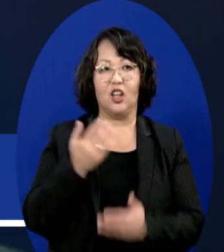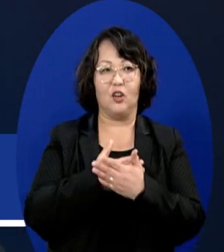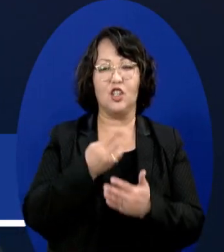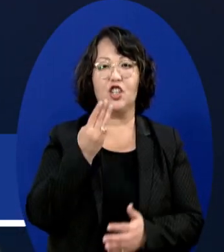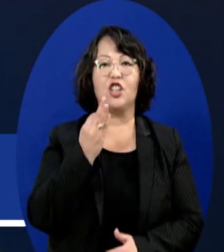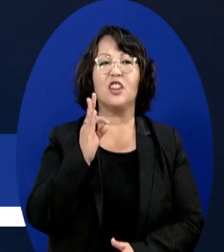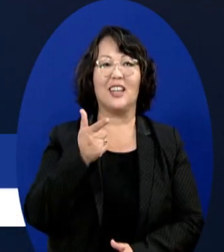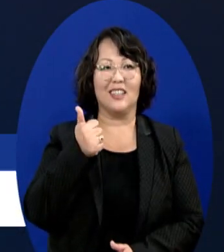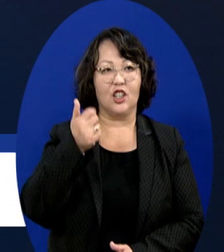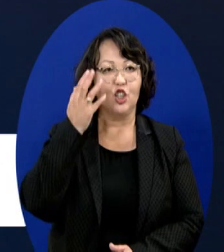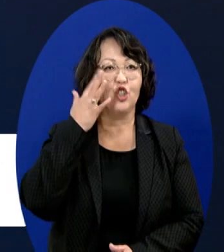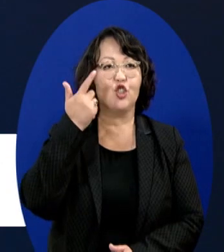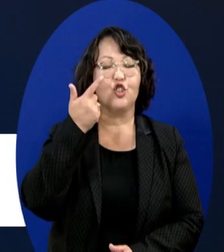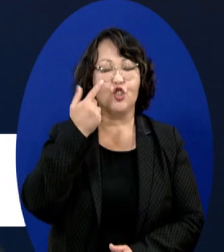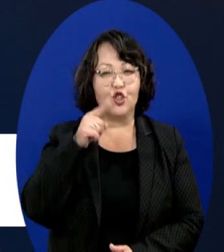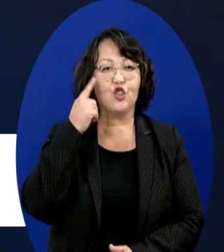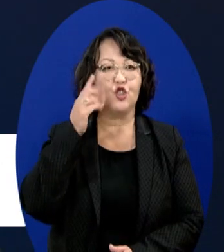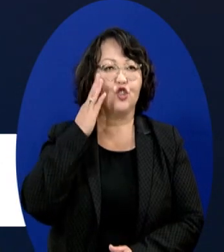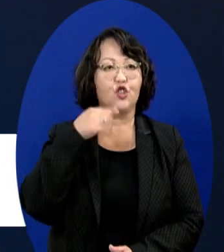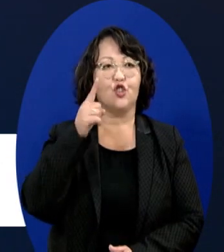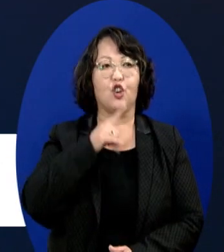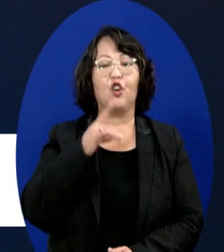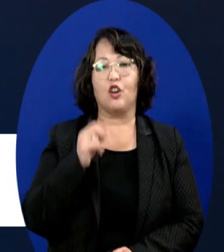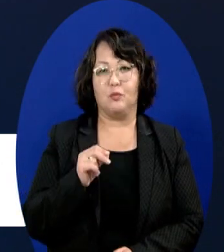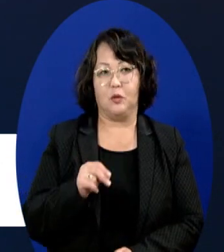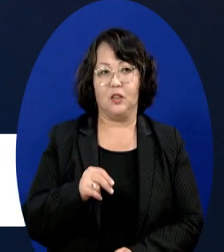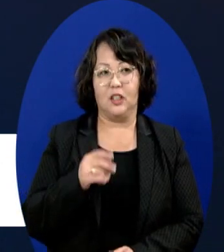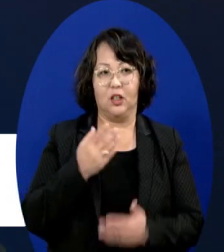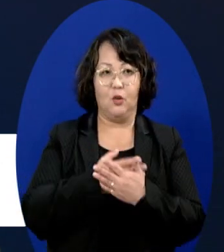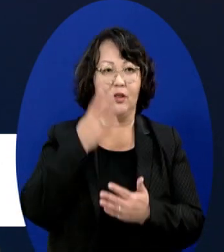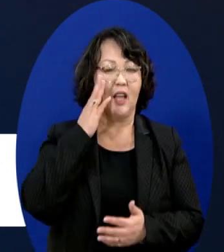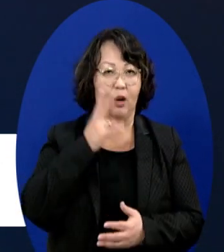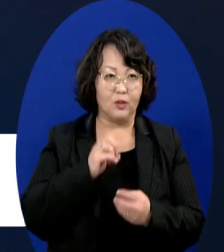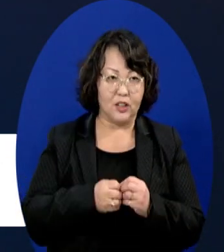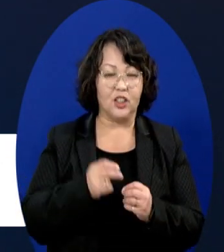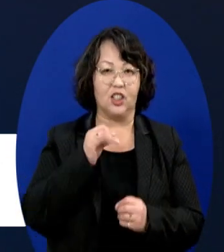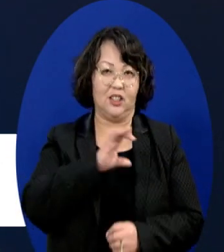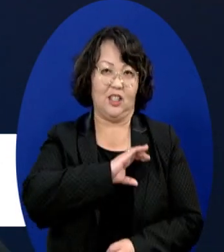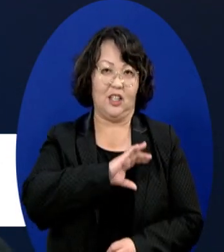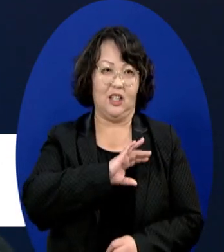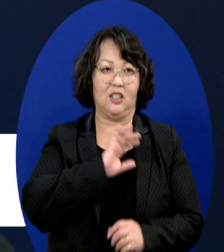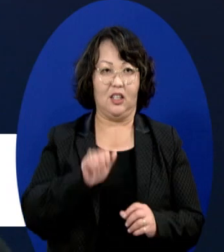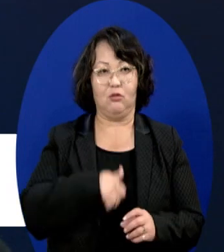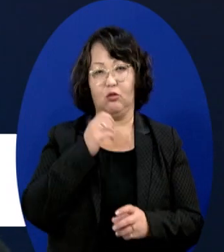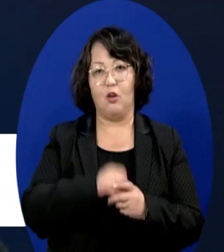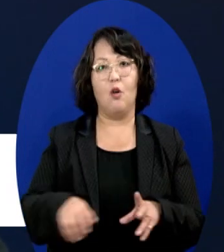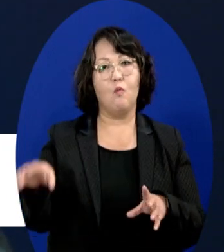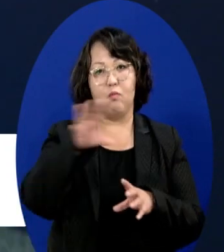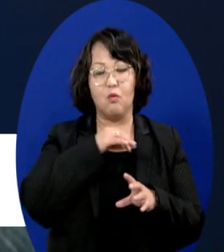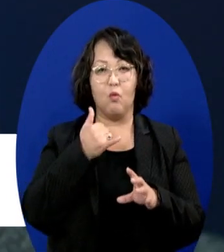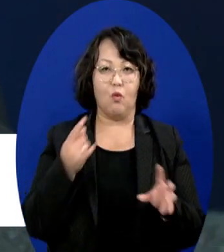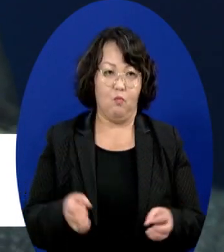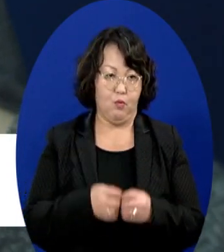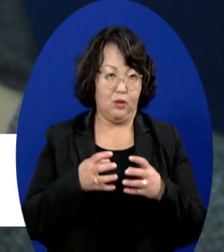Ингээд энэ кино бүтээсэн хамт олон хамгийн гол найруулагч энэ киног бүтээхэд шин сэтгэлээсээ оролцсон одоо бүх уран